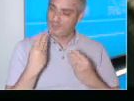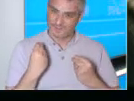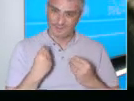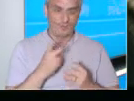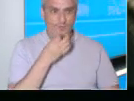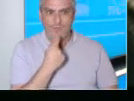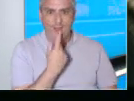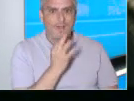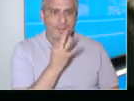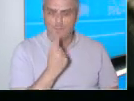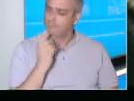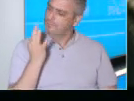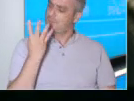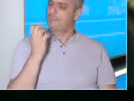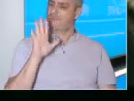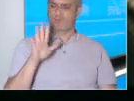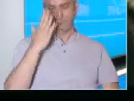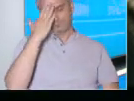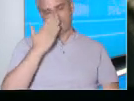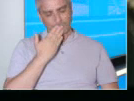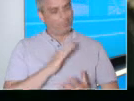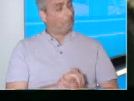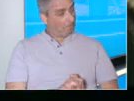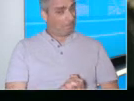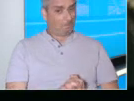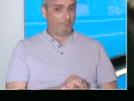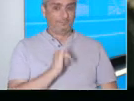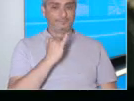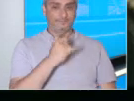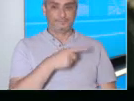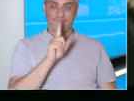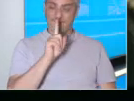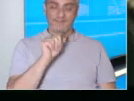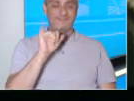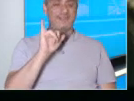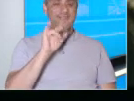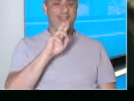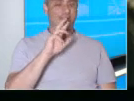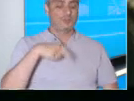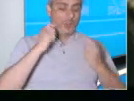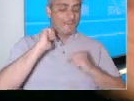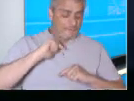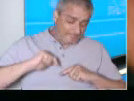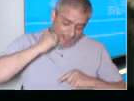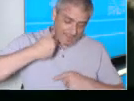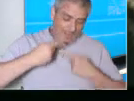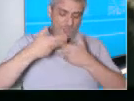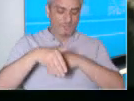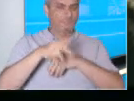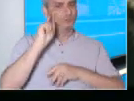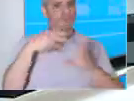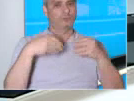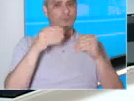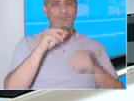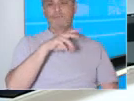מותר לגלות כמה? כן, 45, ברוך השם. שבח לאל. וו באייר, יום אחרי יום העצמאות, ברוך השם. הבנתי שיש פשרה